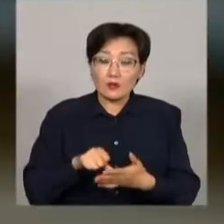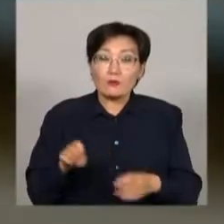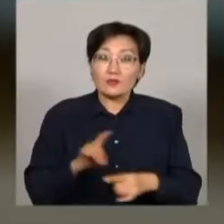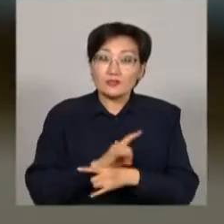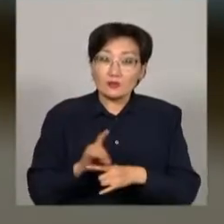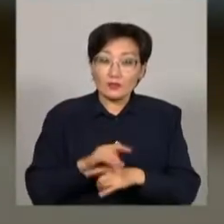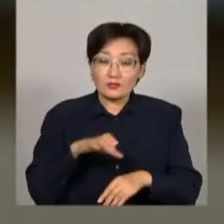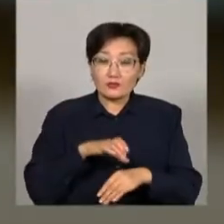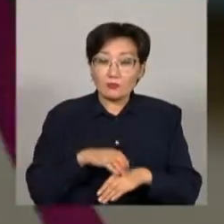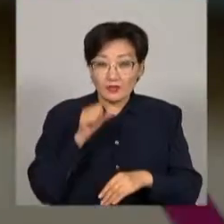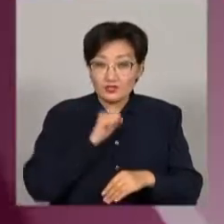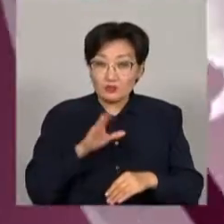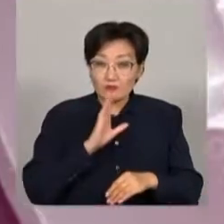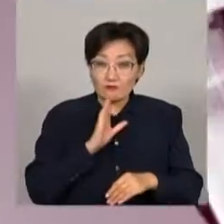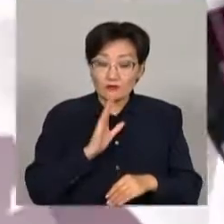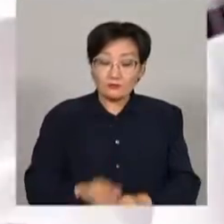с похищением девушки?